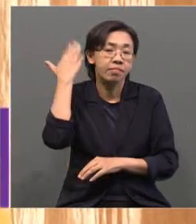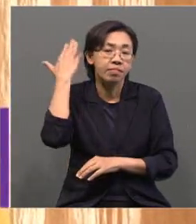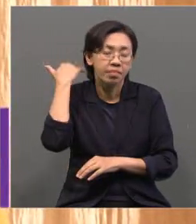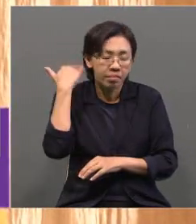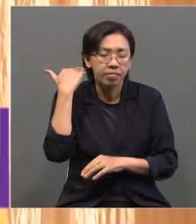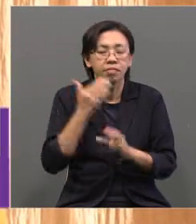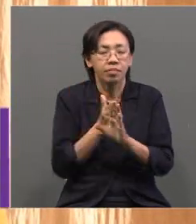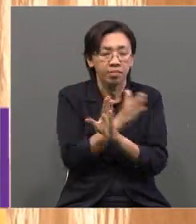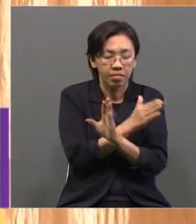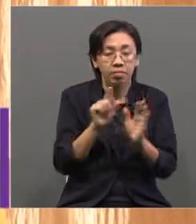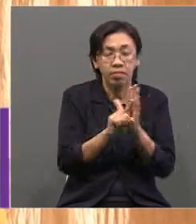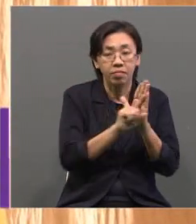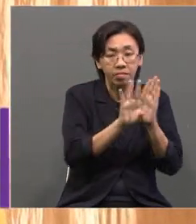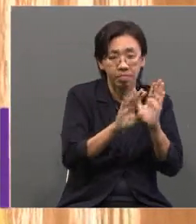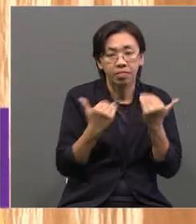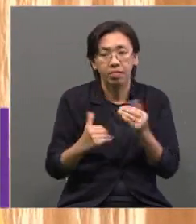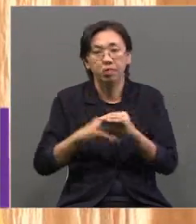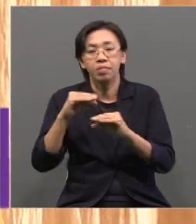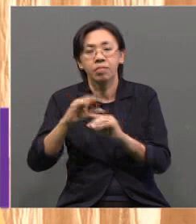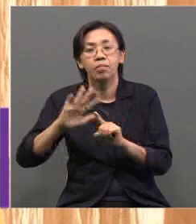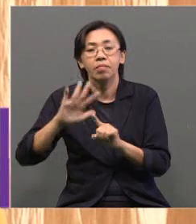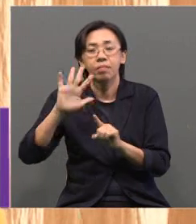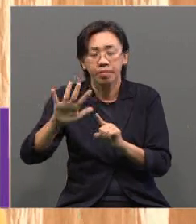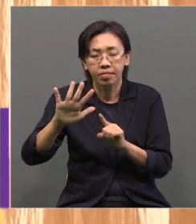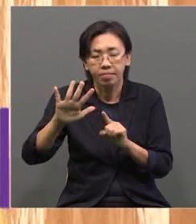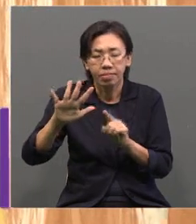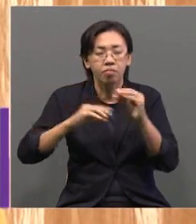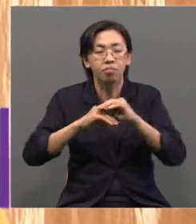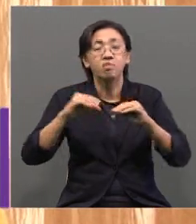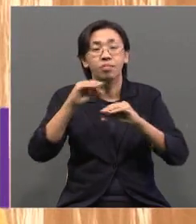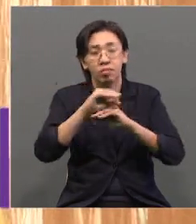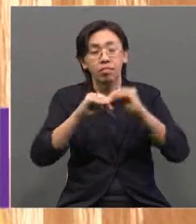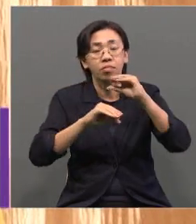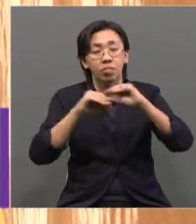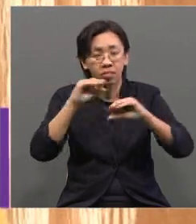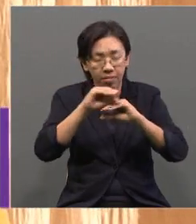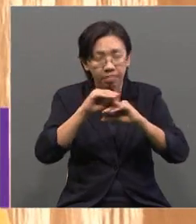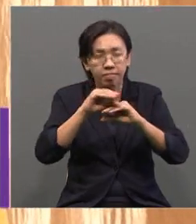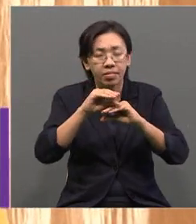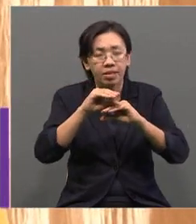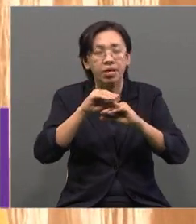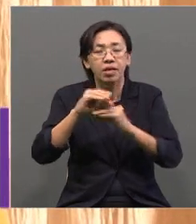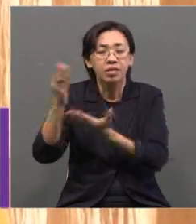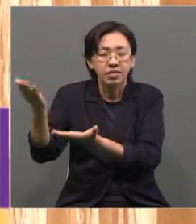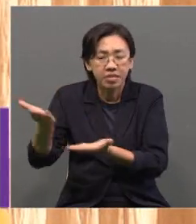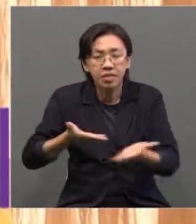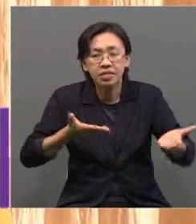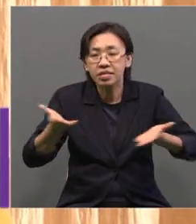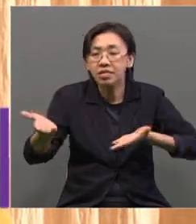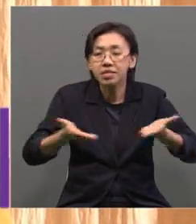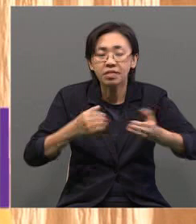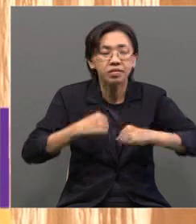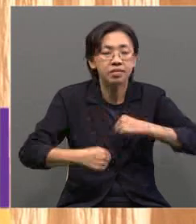ครั้งรวมครั้งนี้เป็นครั้งที่5นะครับเป็นการเชิญนะครับพวกเยาวช